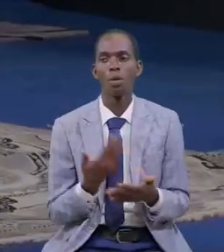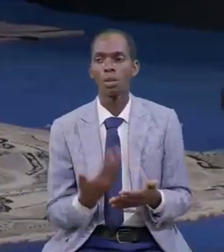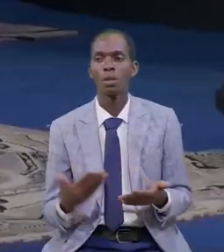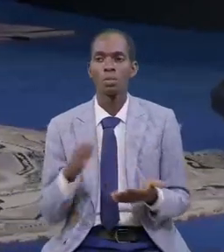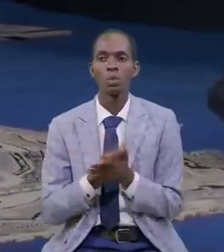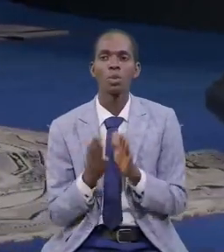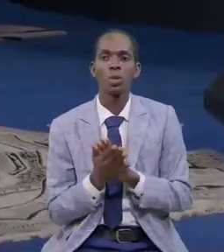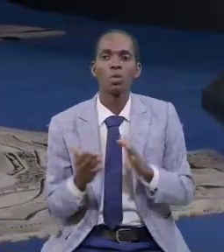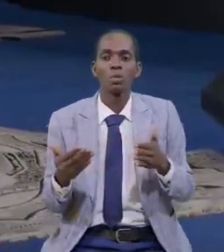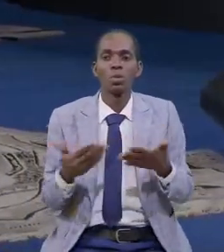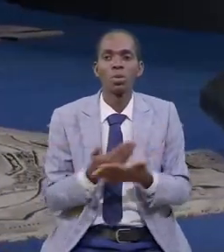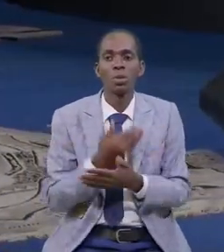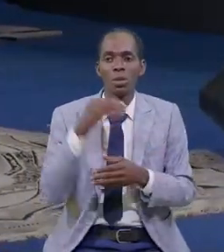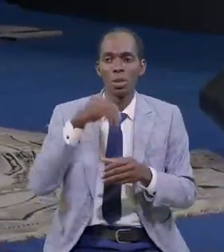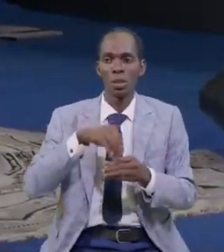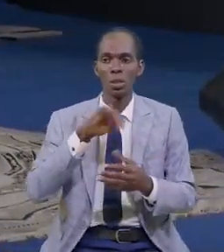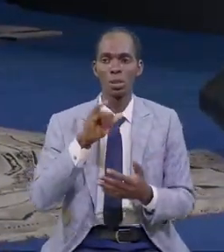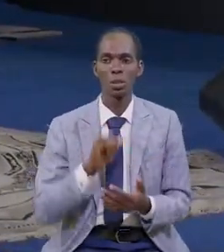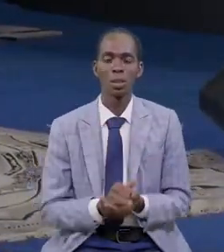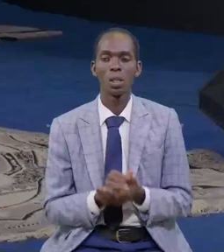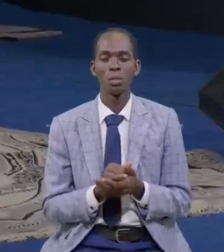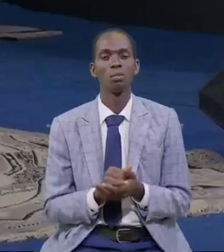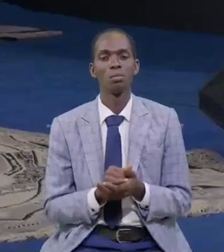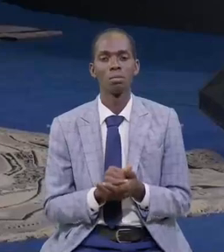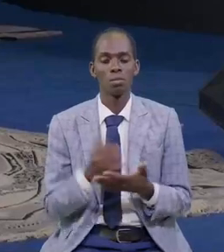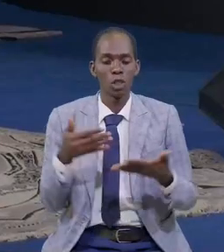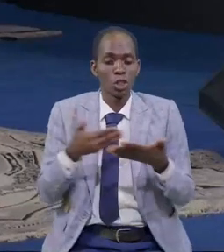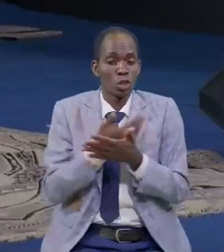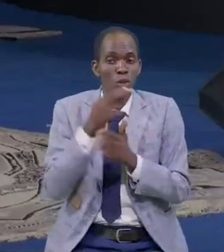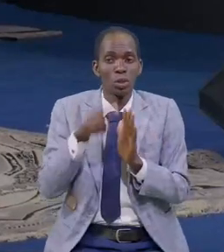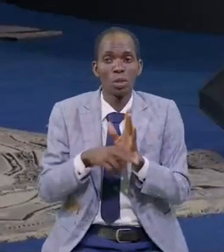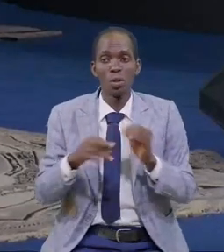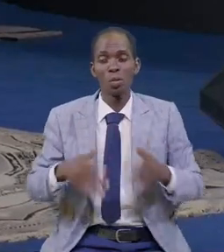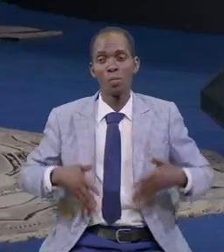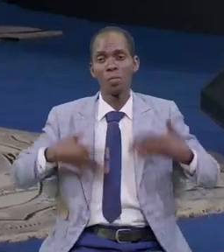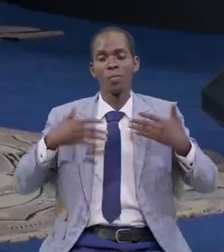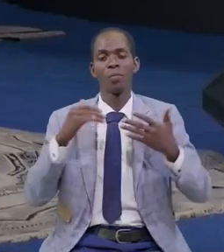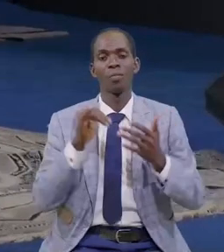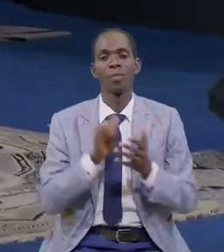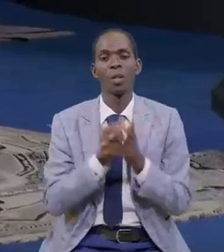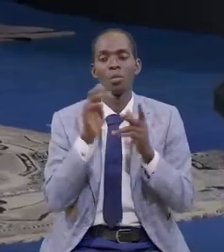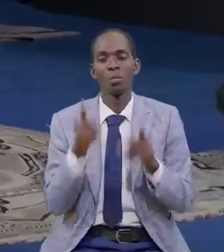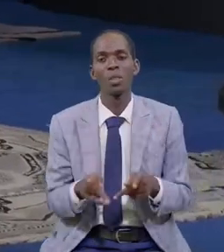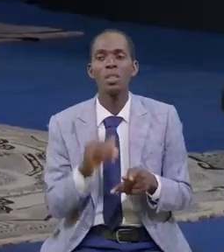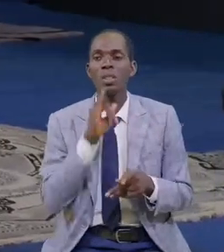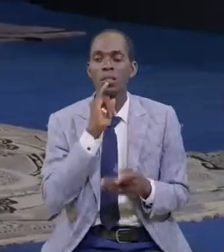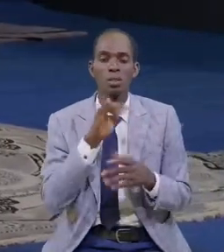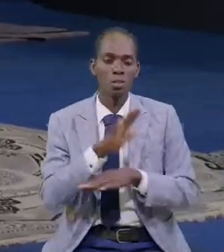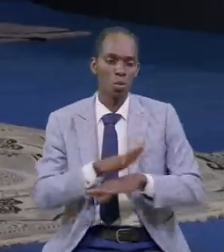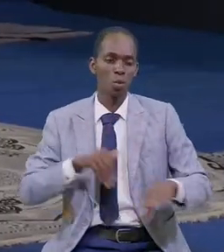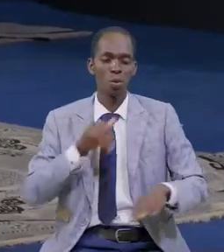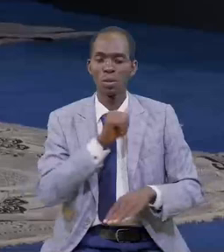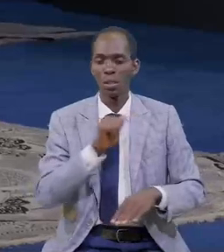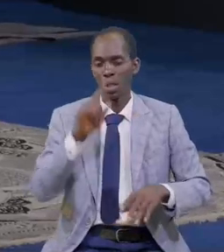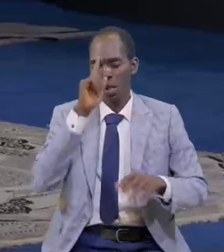nouveauté de vie le croyant est appelé saint lorsque vous devenez saint de